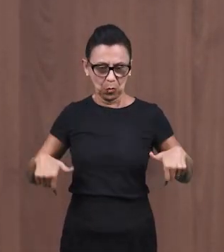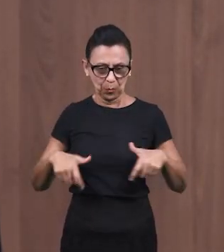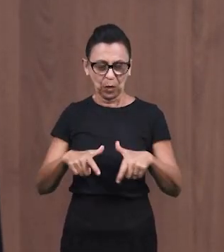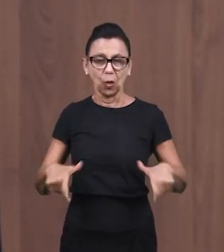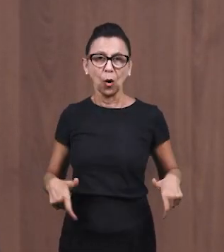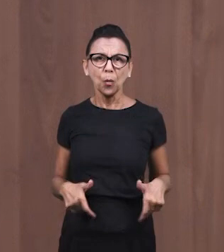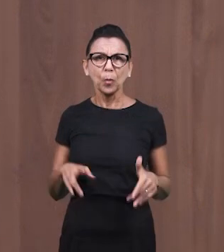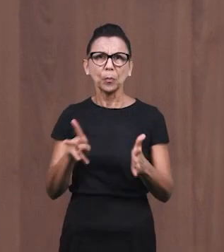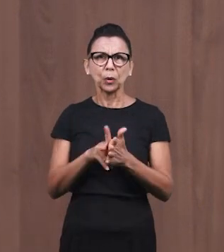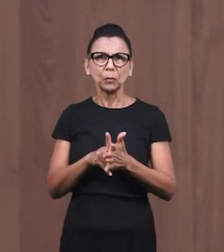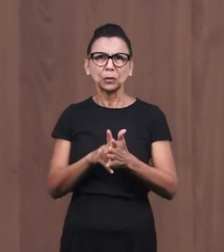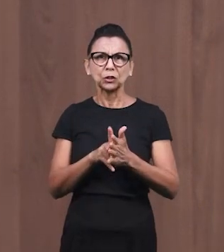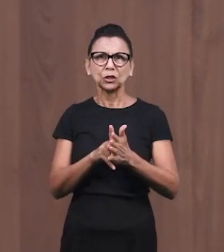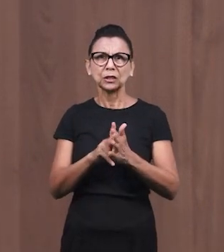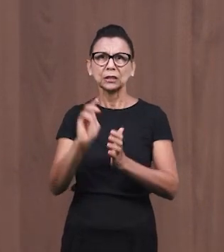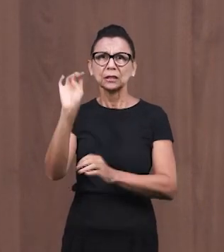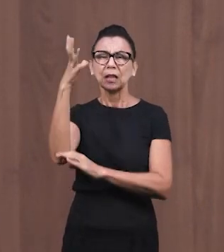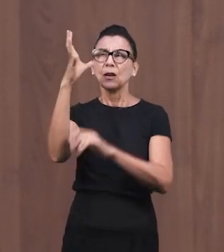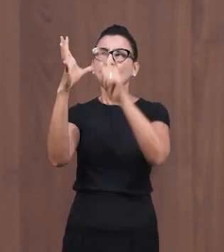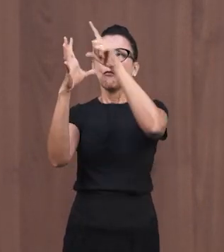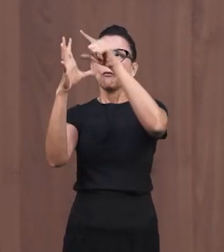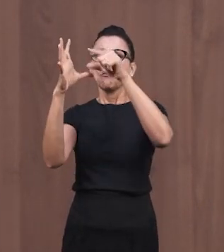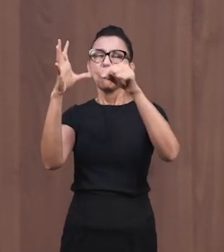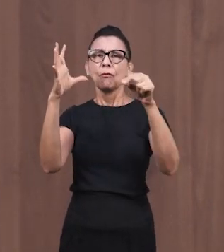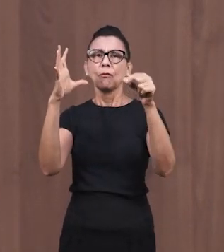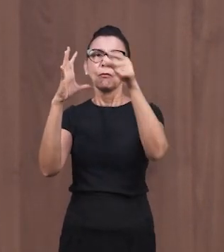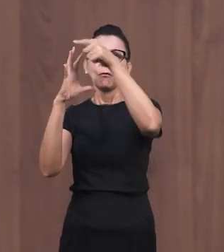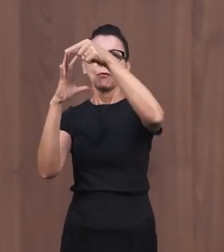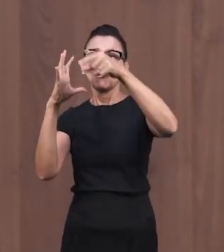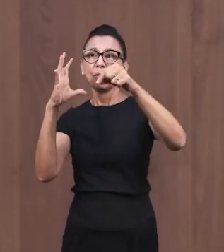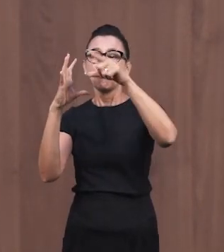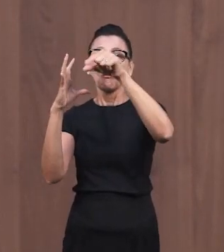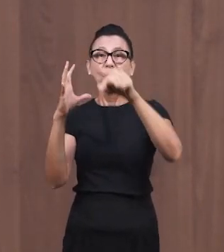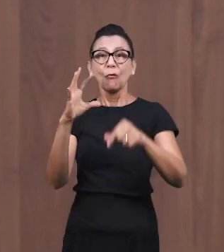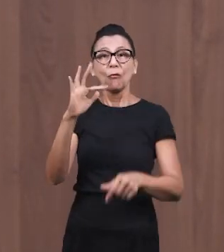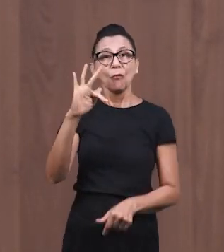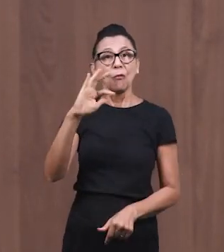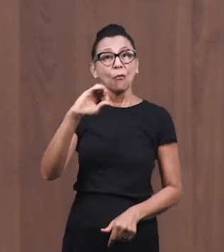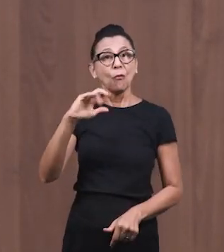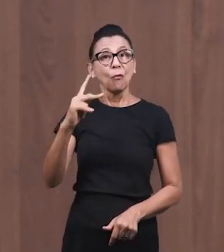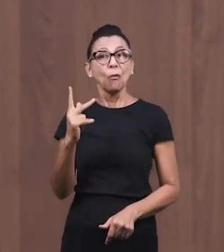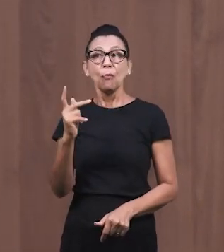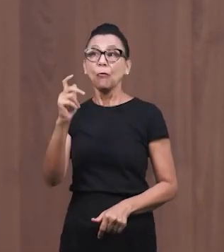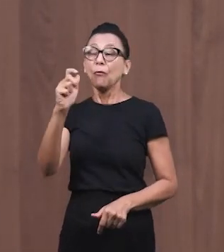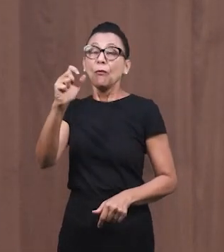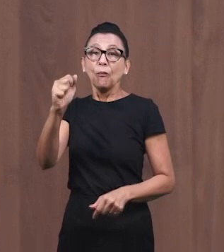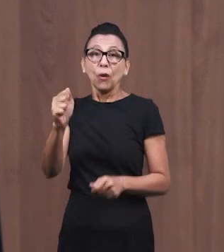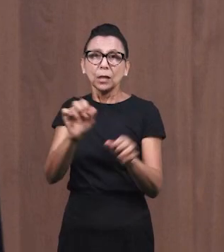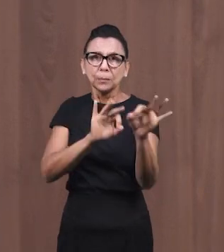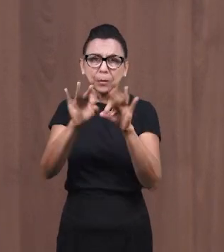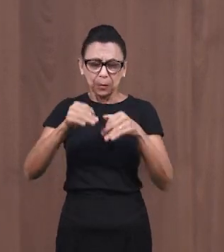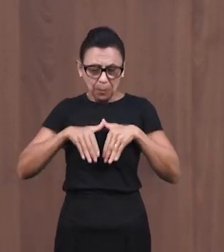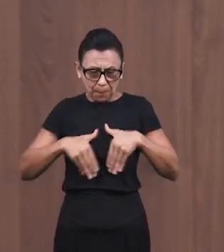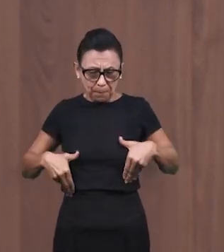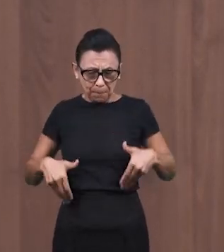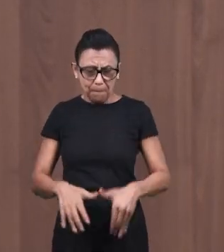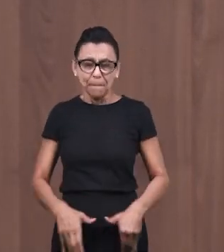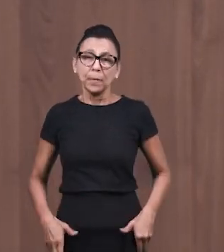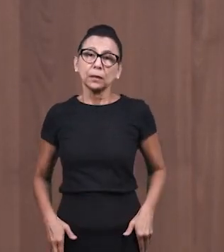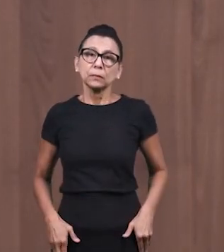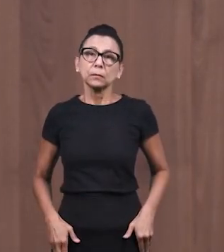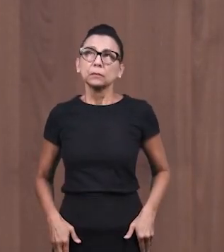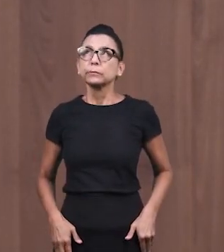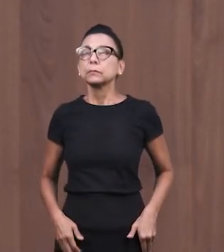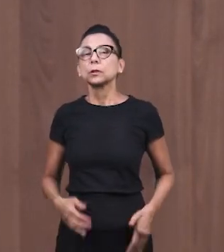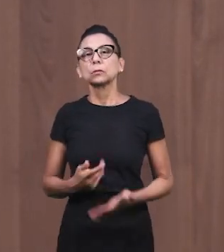Mais le Seigneur qui est merveilleux, le Seigneur qui est amour, le Seigneur est allé jusqu'à la rencontre d'Adam et